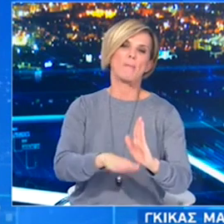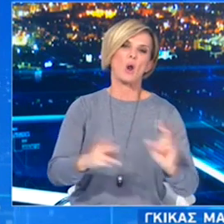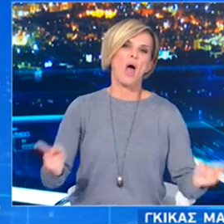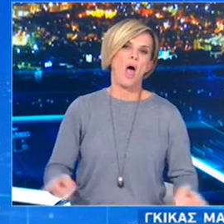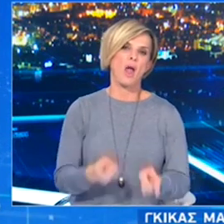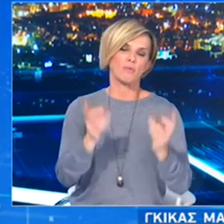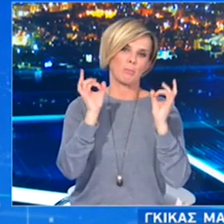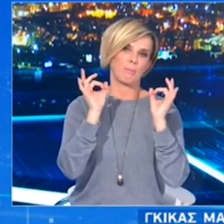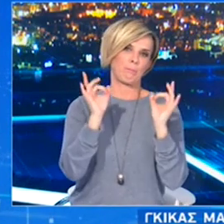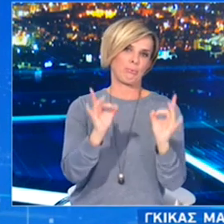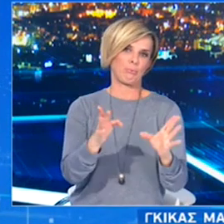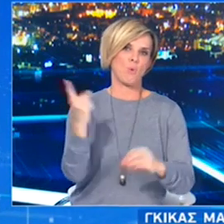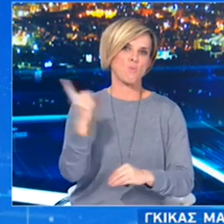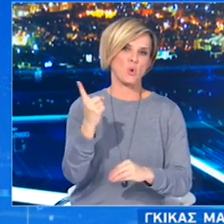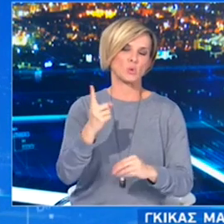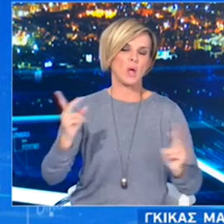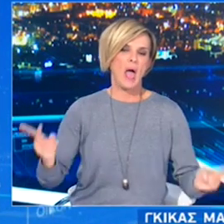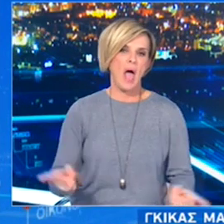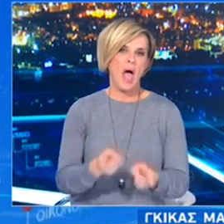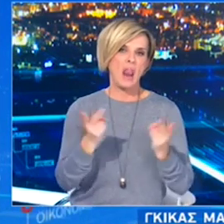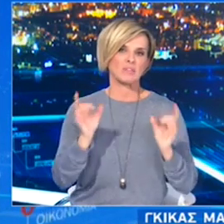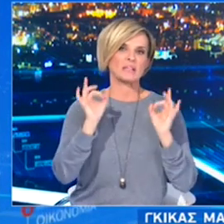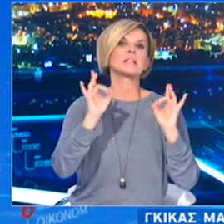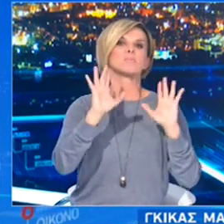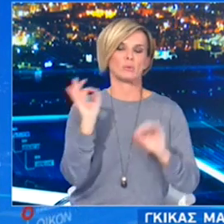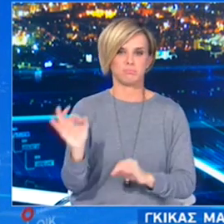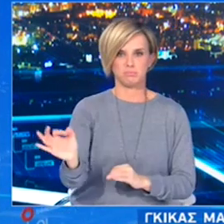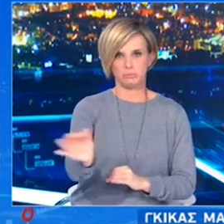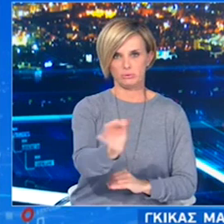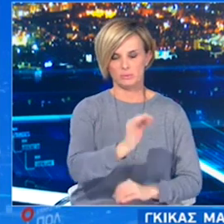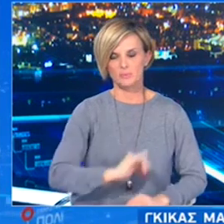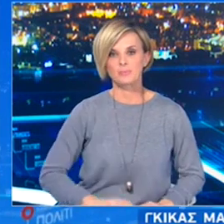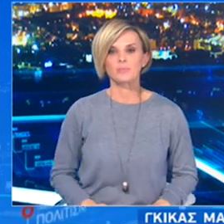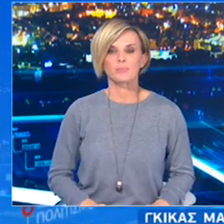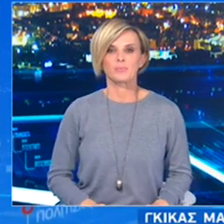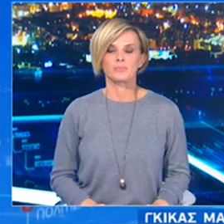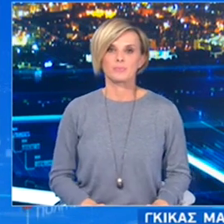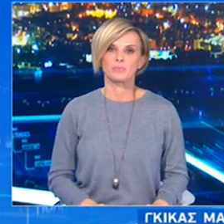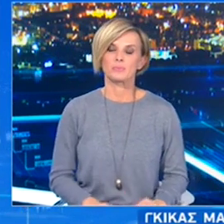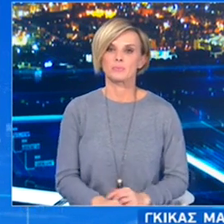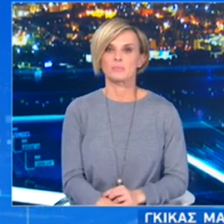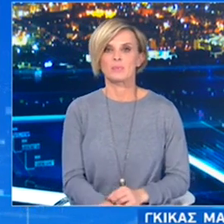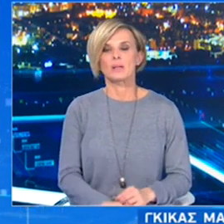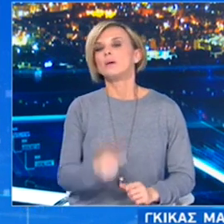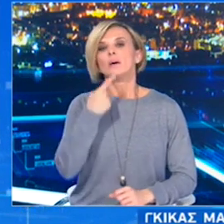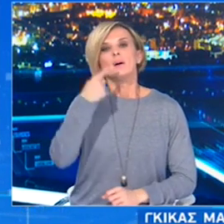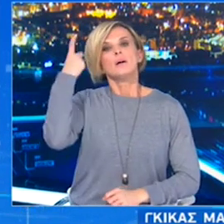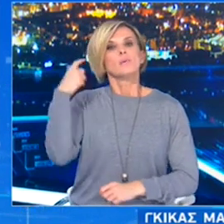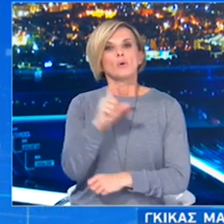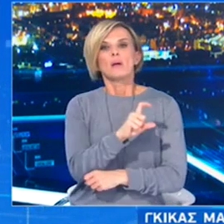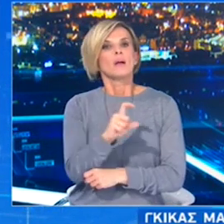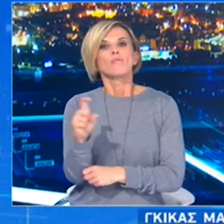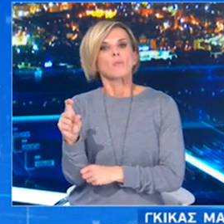σχετικής επίπτωσης που έχει παρατηρηθεί σε όλη τη διάρκεια της πανδημίας. Η μείωση που παρατηρήθηκε την προηγούμενη εβδομάδα στο προφίλ